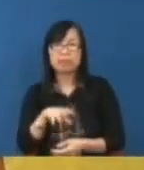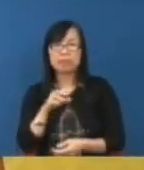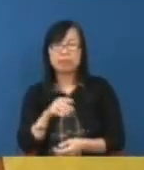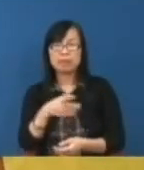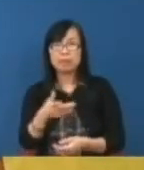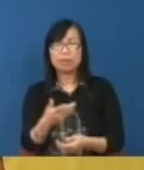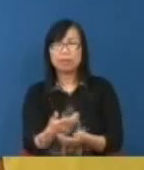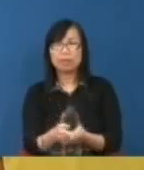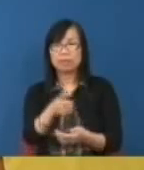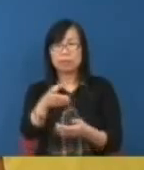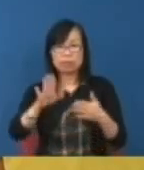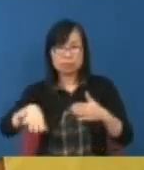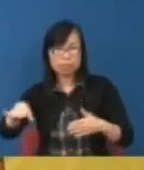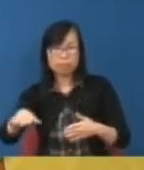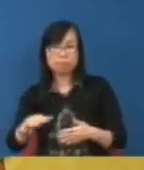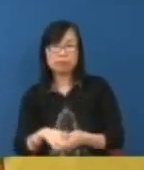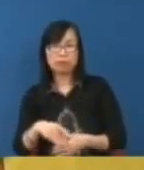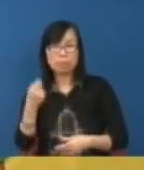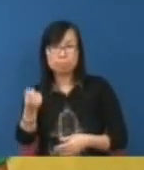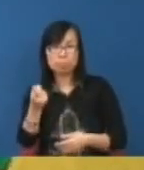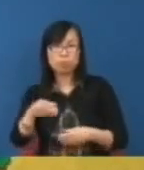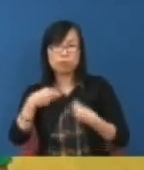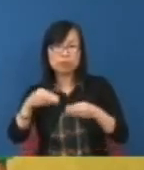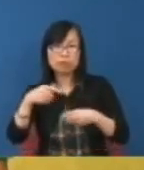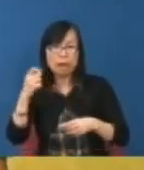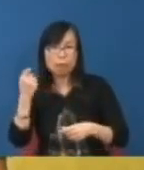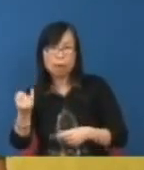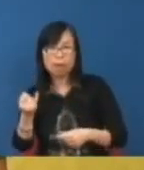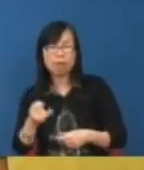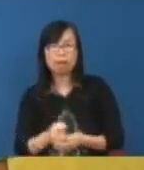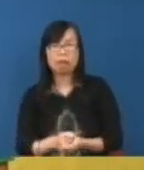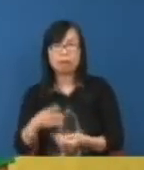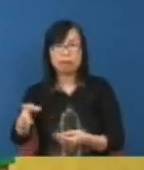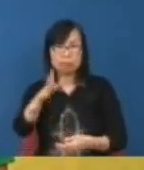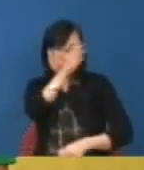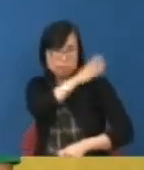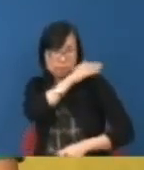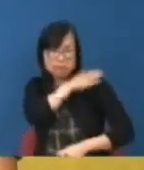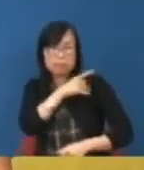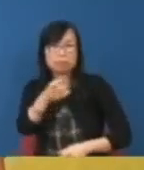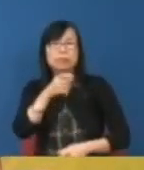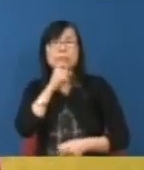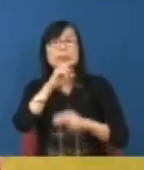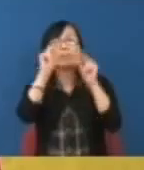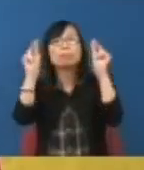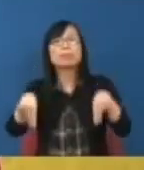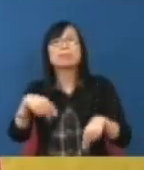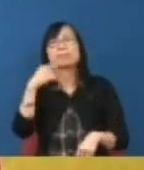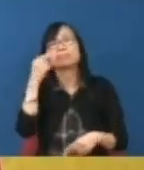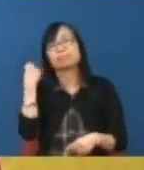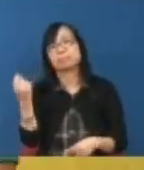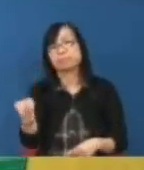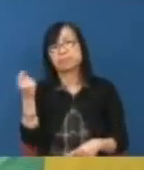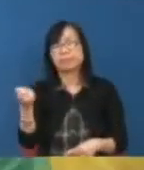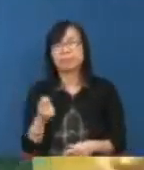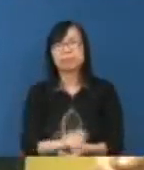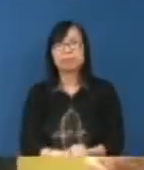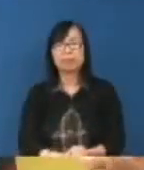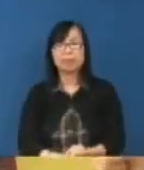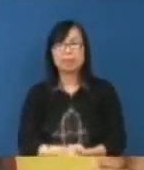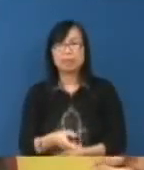教壞就好啦，係啊。 唔翻學，跟住話唔讀書啊，咁即係大家要拍手掌。 係咯， 真係好啦。 我覺得你話長毛教壞細路講呢